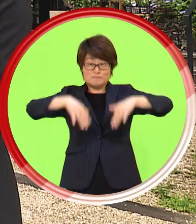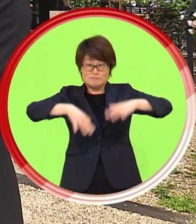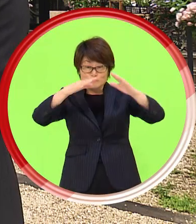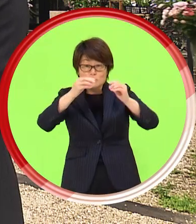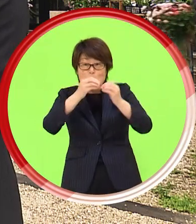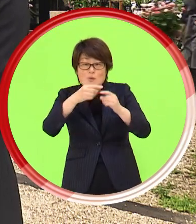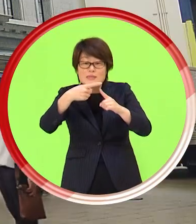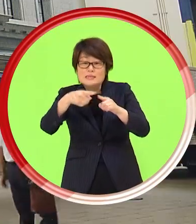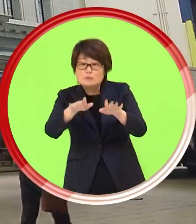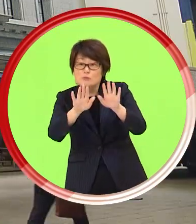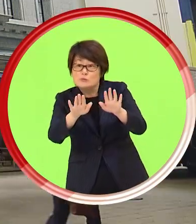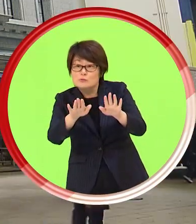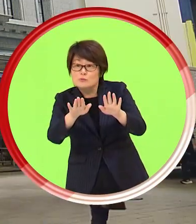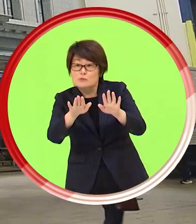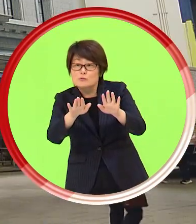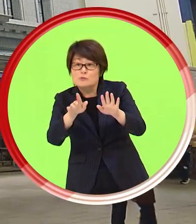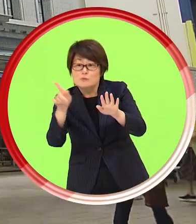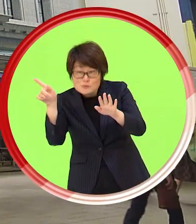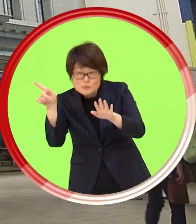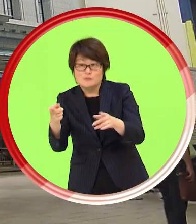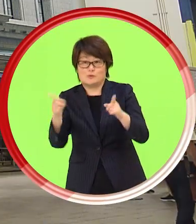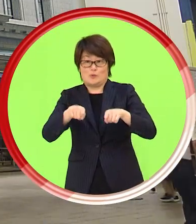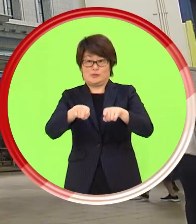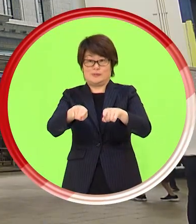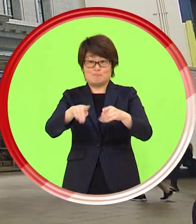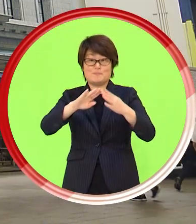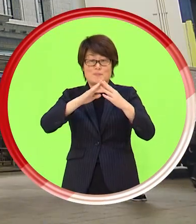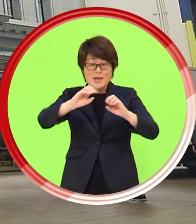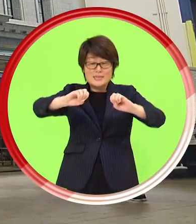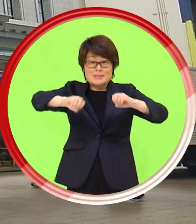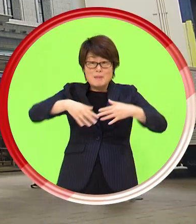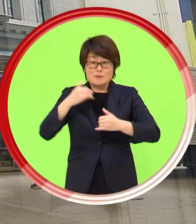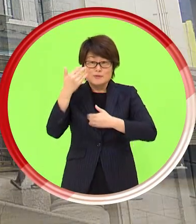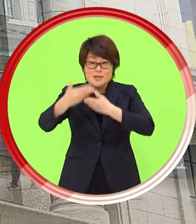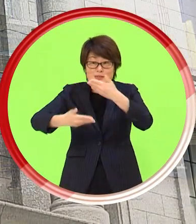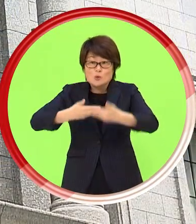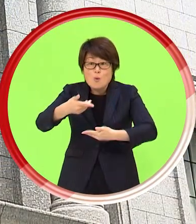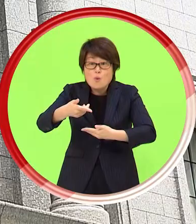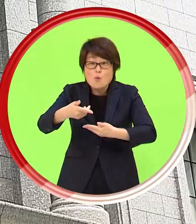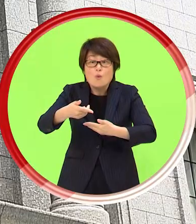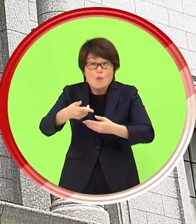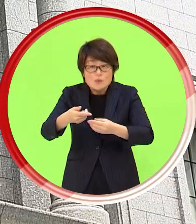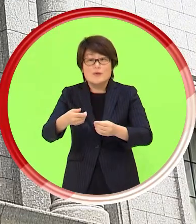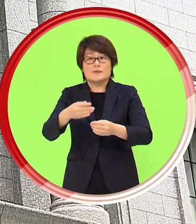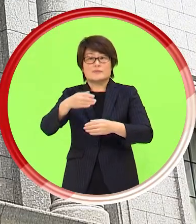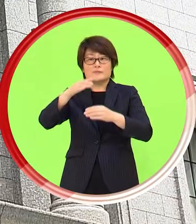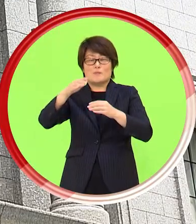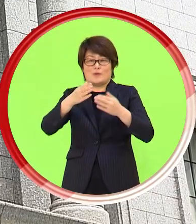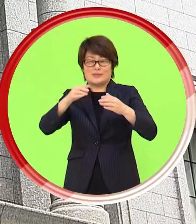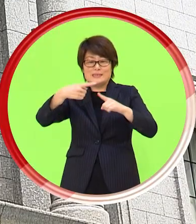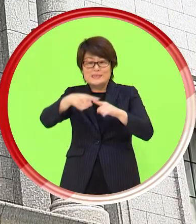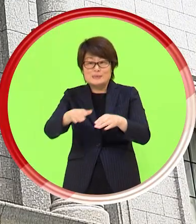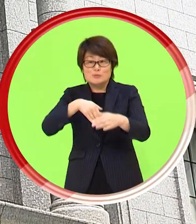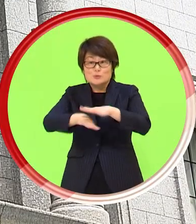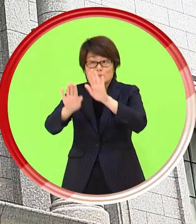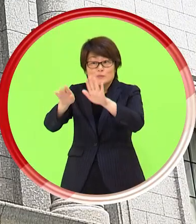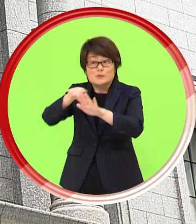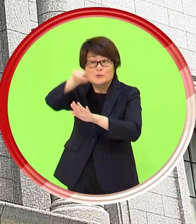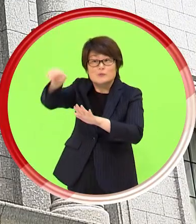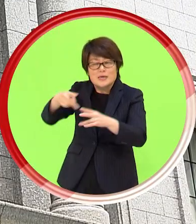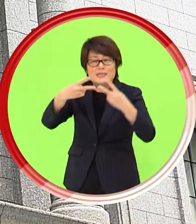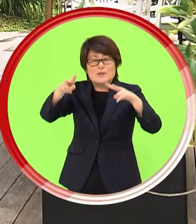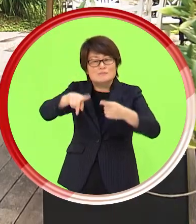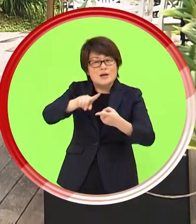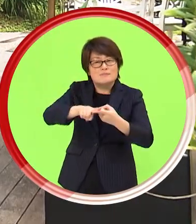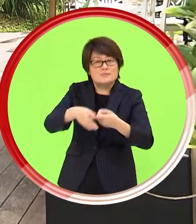と一部保存が同時に行われていて、町の記憶の継承という観点からも重要な役割を担う広島らしい建物